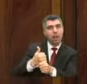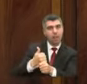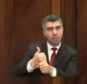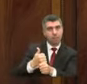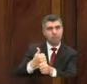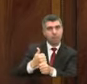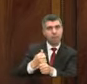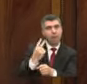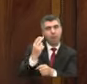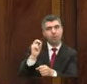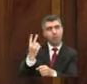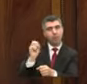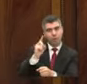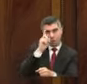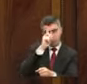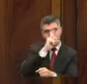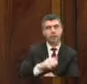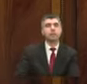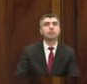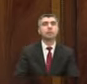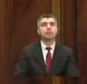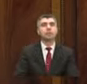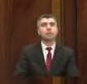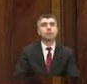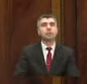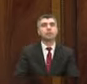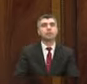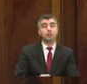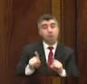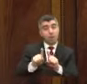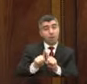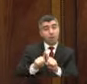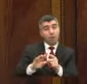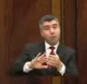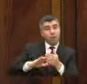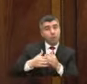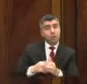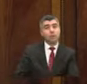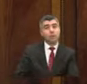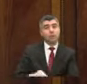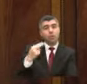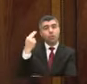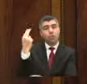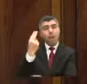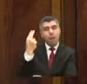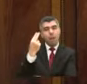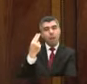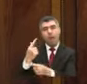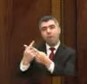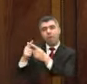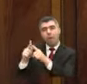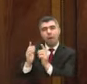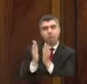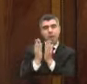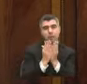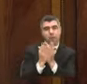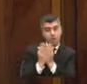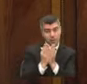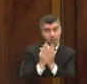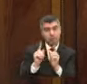هذا الموسم إن شاء الله. هذه المؤسسات هي على الشكل التالي: كليات متعددة التخصصات، مدارس عليا